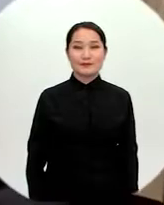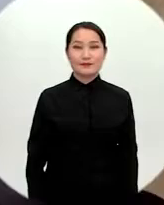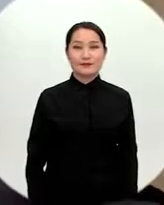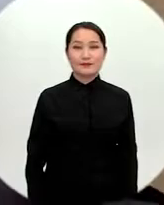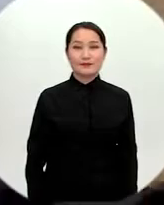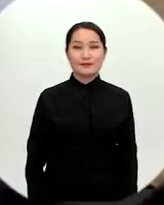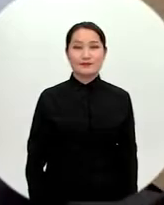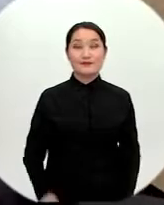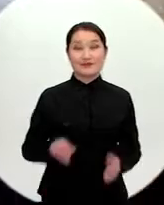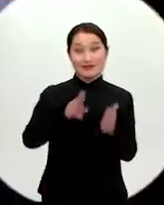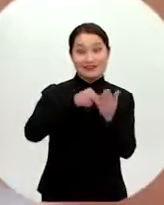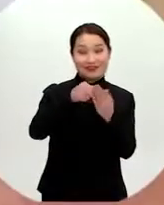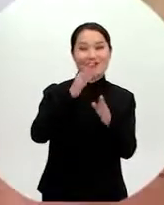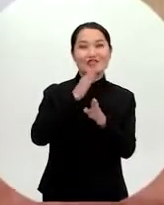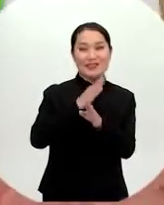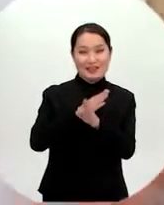За ингэ наалаа.